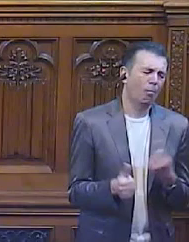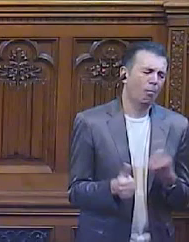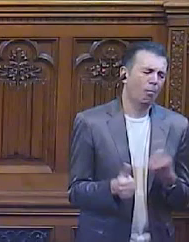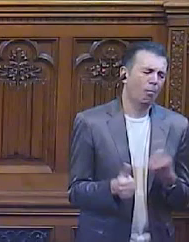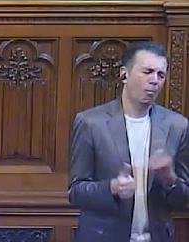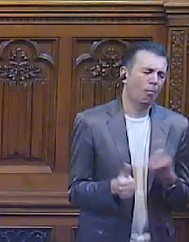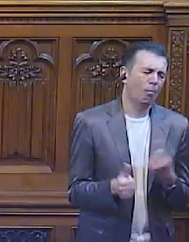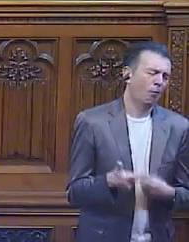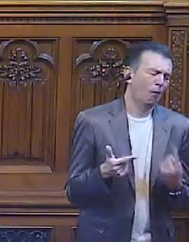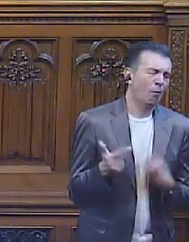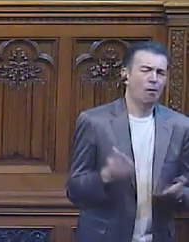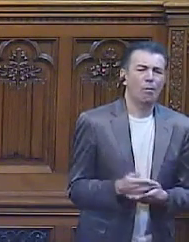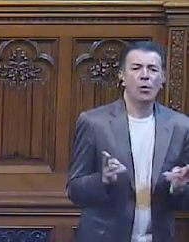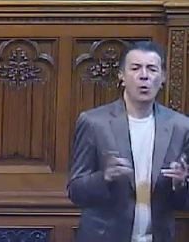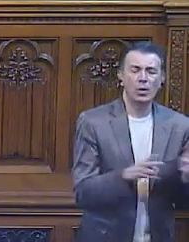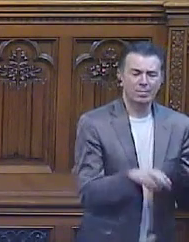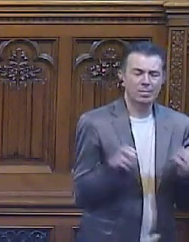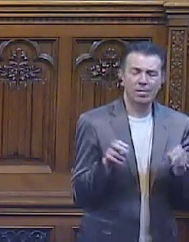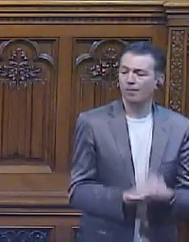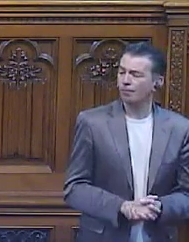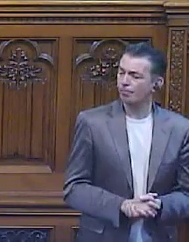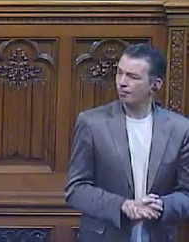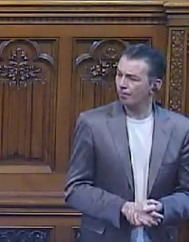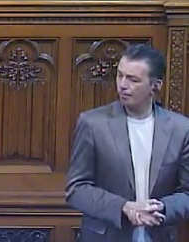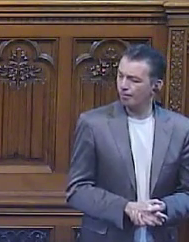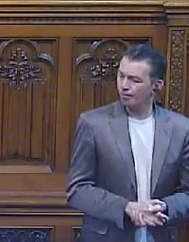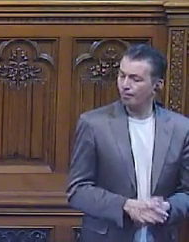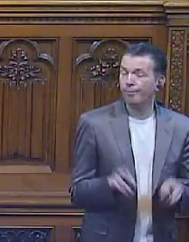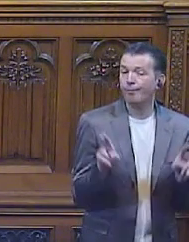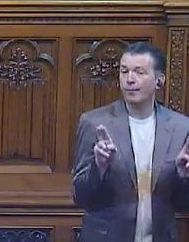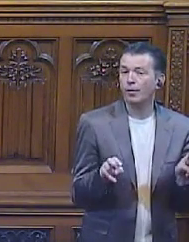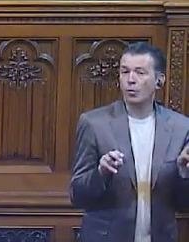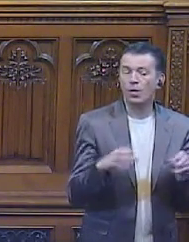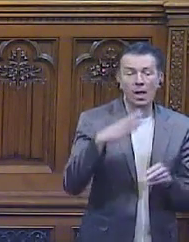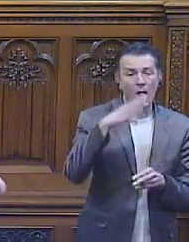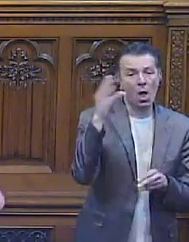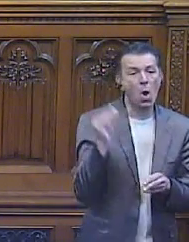und so fort. Ein kurzer Auszug vielleicht auch noch aus der sogenannten